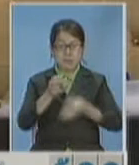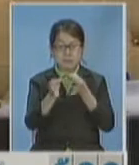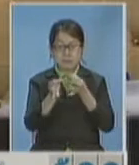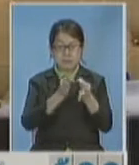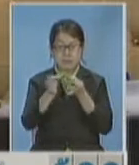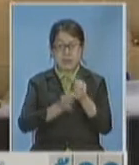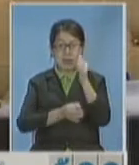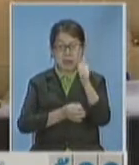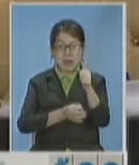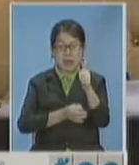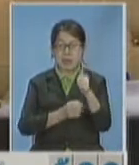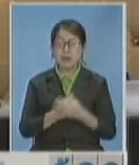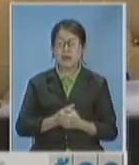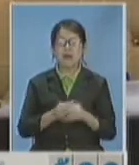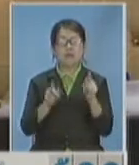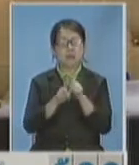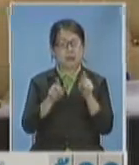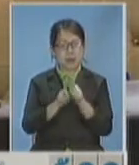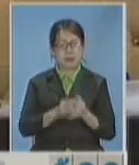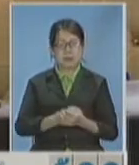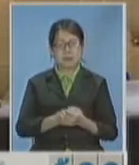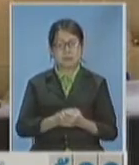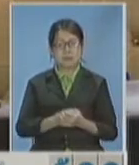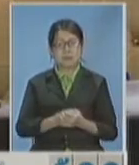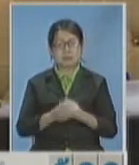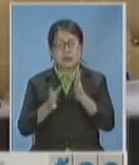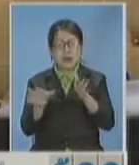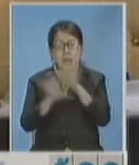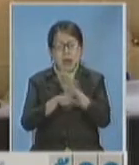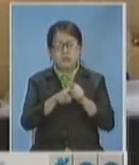ากับการสงวนความเห็นเพื่ออภิปรายในวาระ1อีกครั้งหนึ่ง